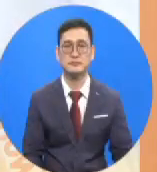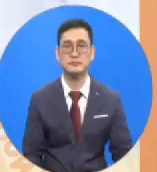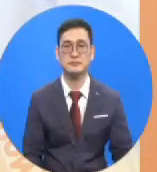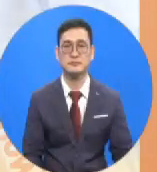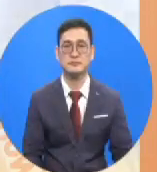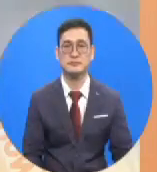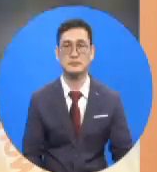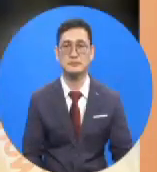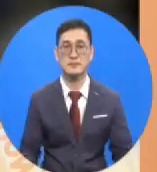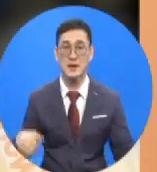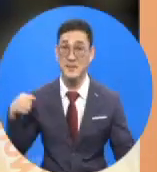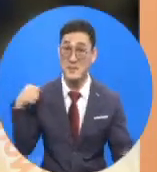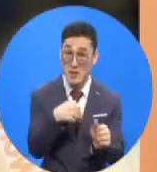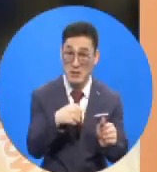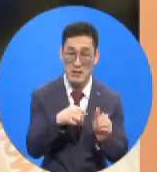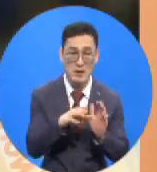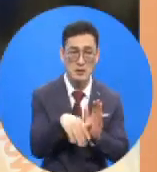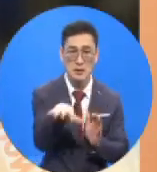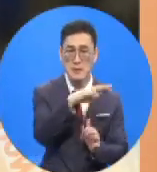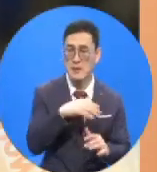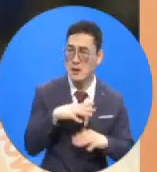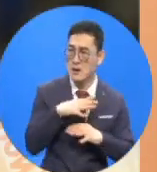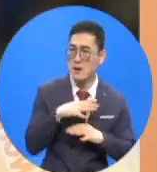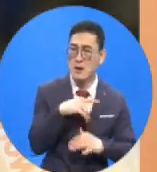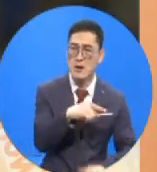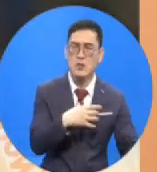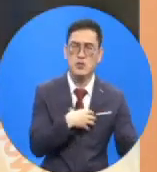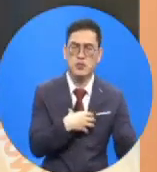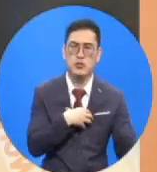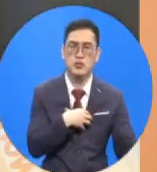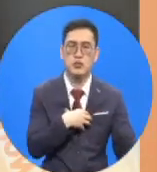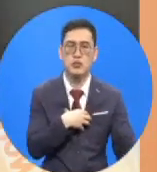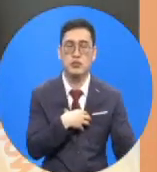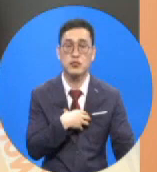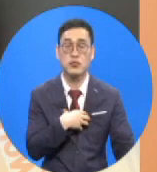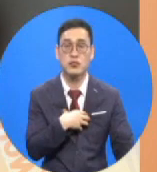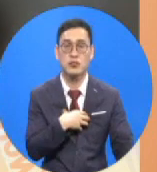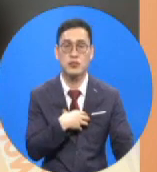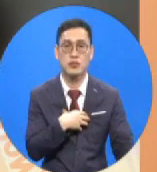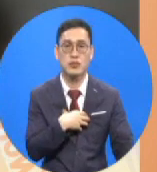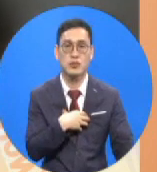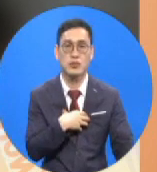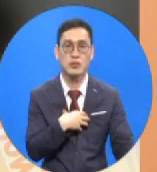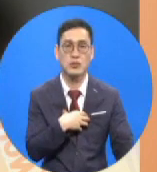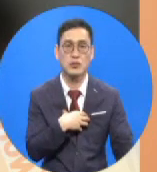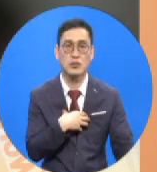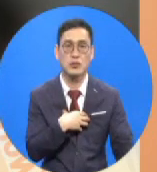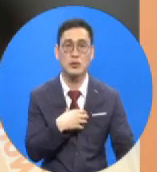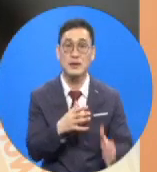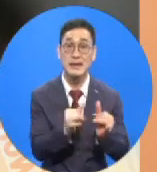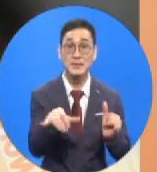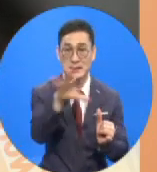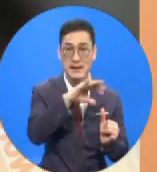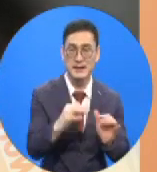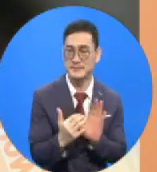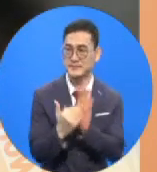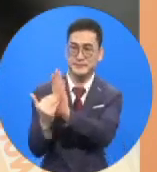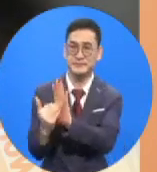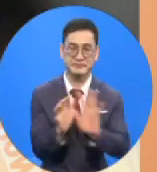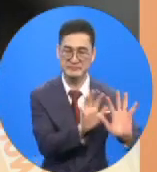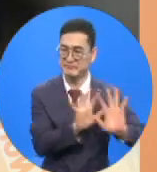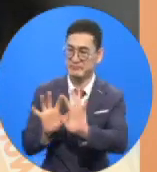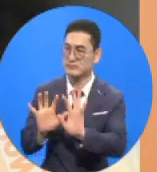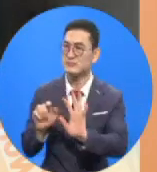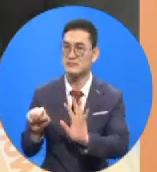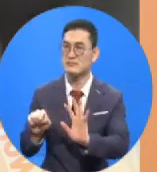시민 분들이 굉장히 위업 스런 상황에 처 했어요 그렇죠 네 이걸 어떻게 해서 우리가 좀 이제 시민들께서 이제 공동대응을 좀 하셔야 될것 같습니다 이게